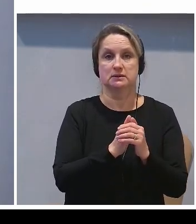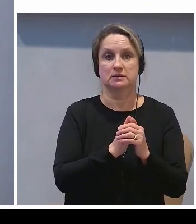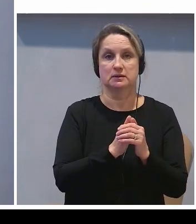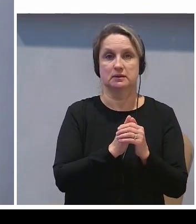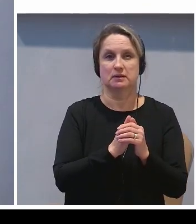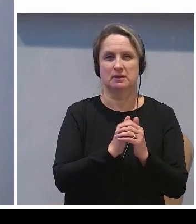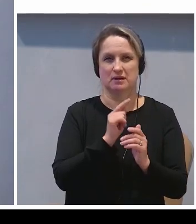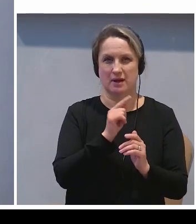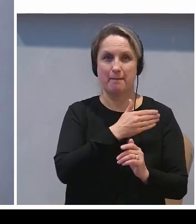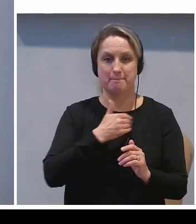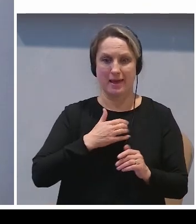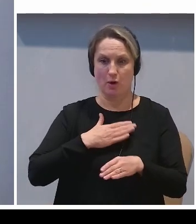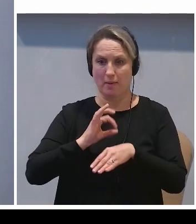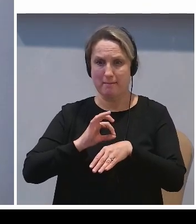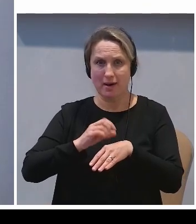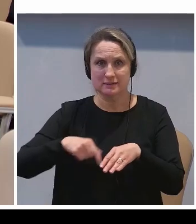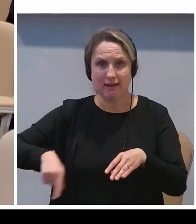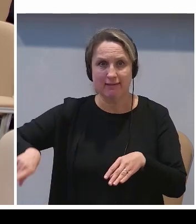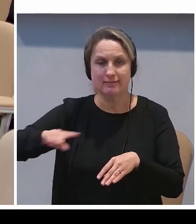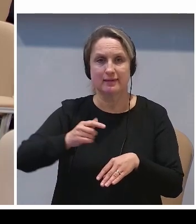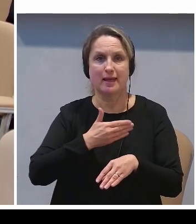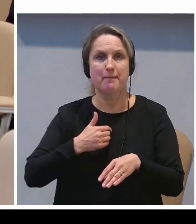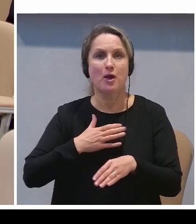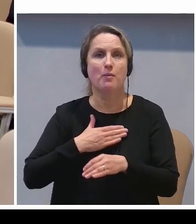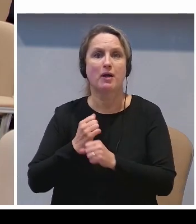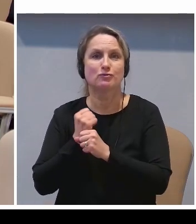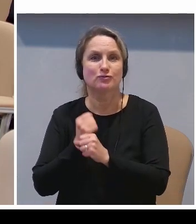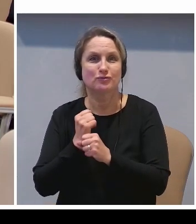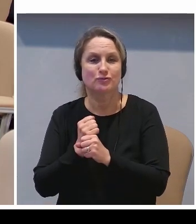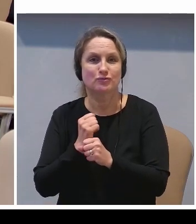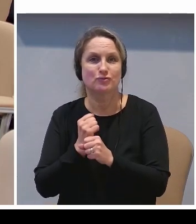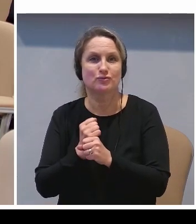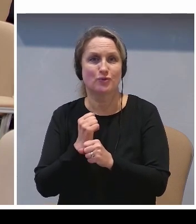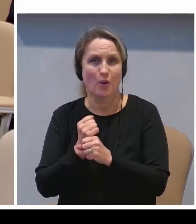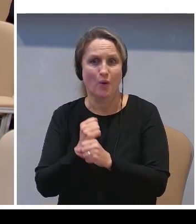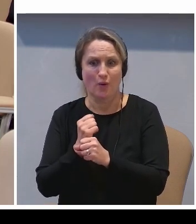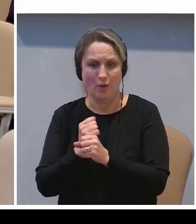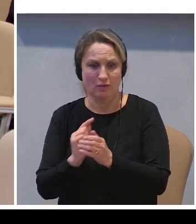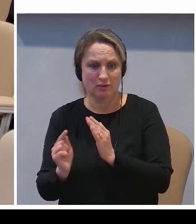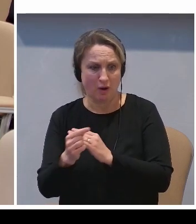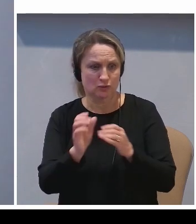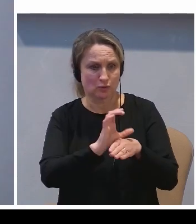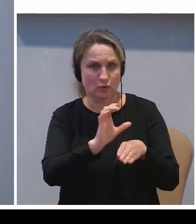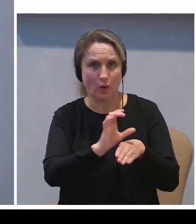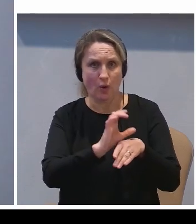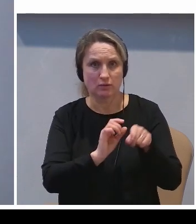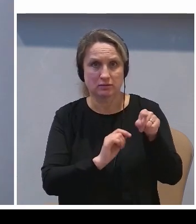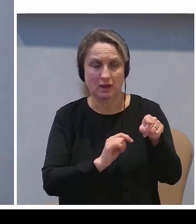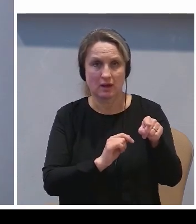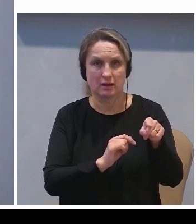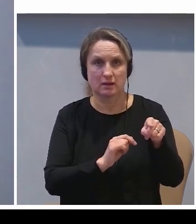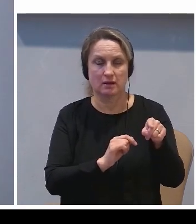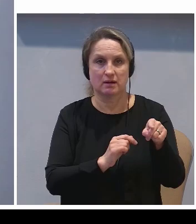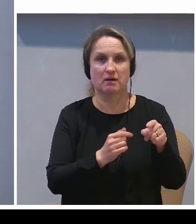kuigi tegu oli meie patsientide ja meie töö najal tehtud tootega, otsustas selle tuleviku